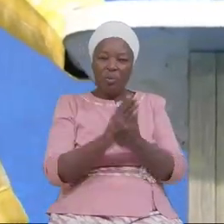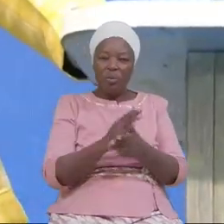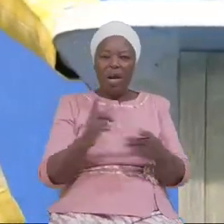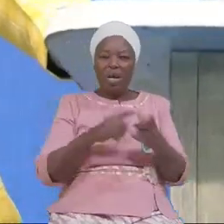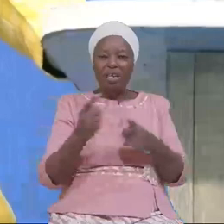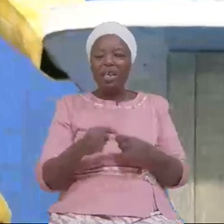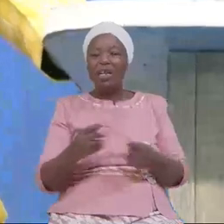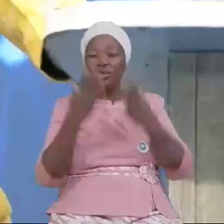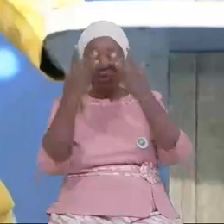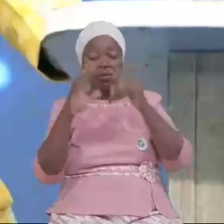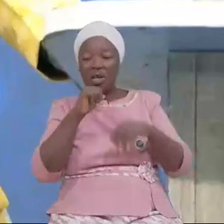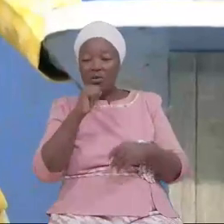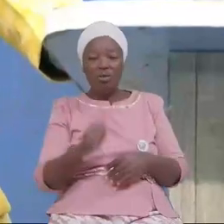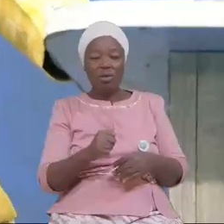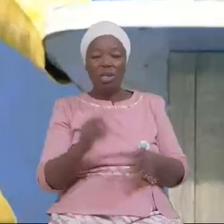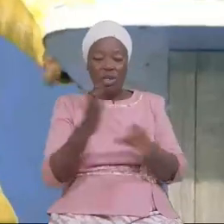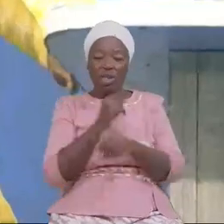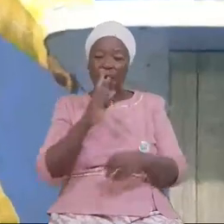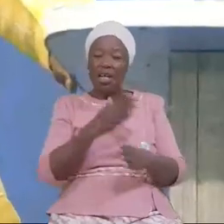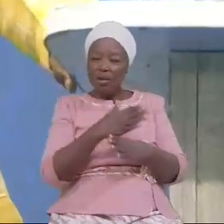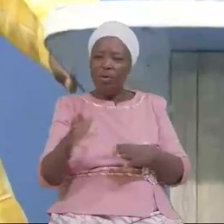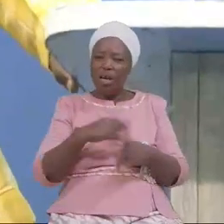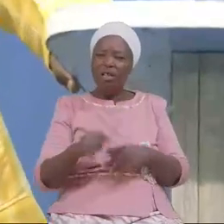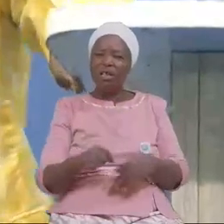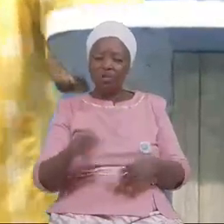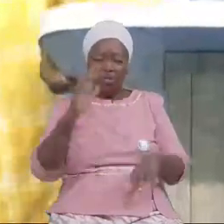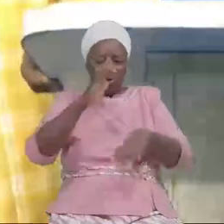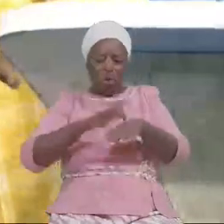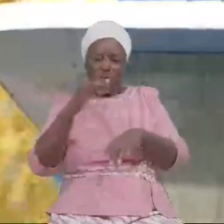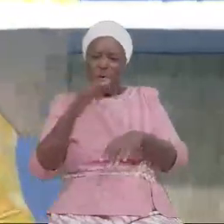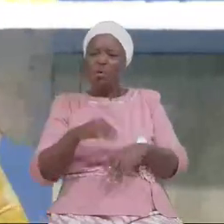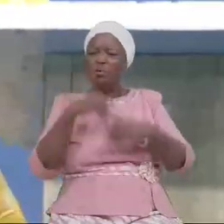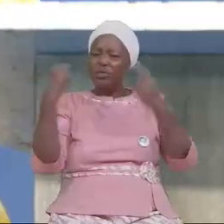angoisse ne va pas l'éloigner de Christ. Sa conviction de péché,